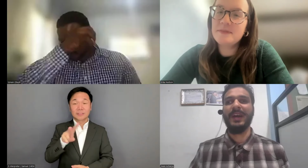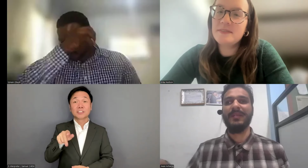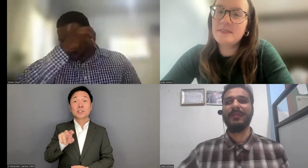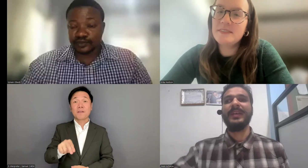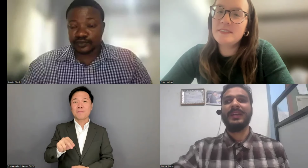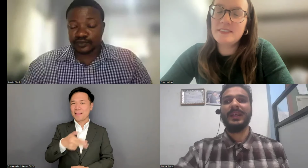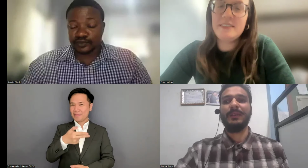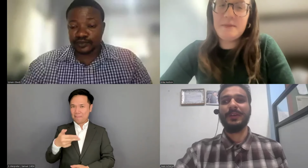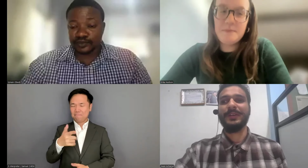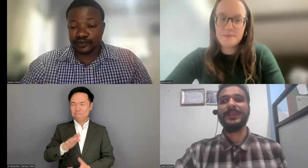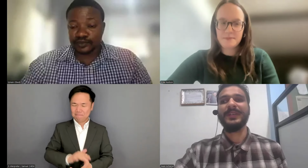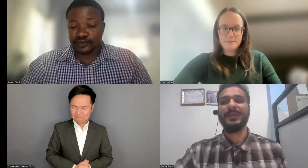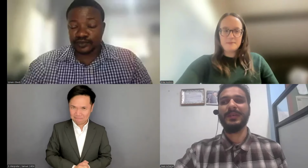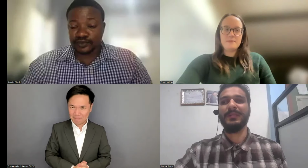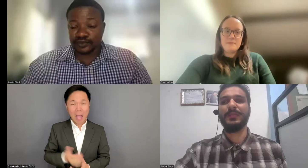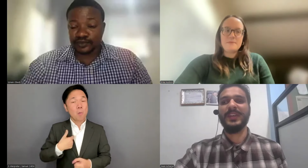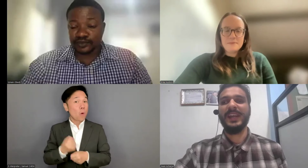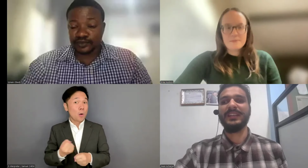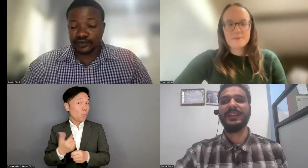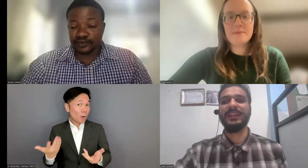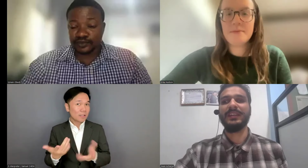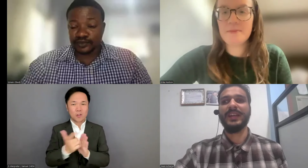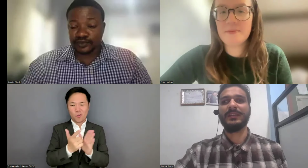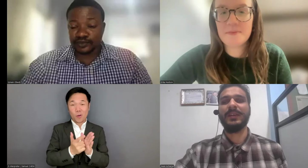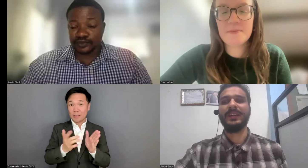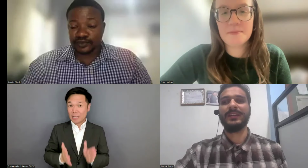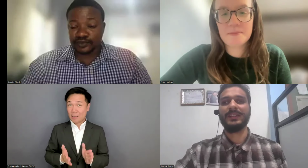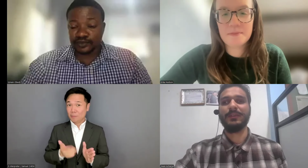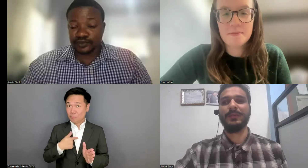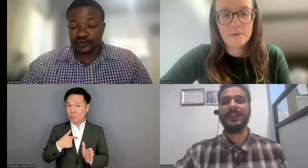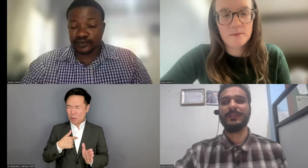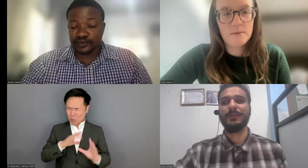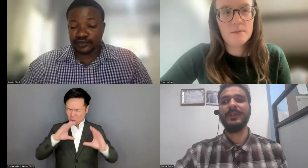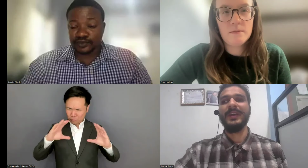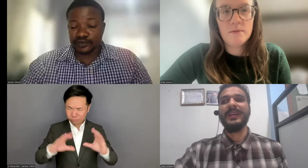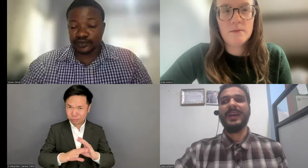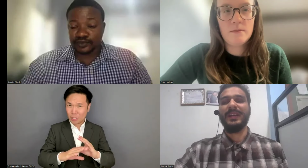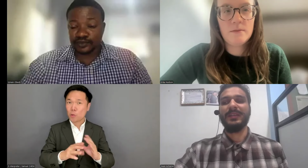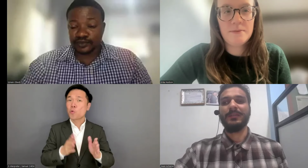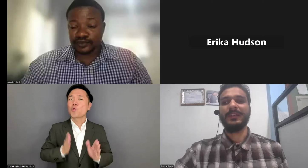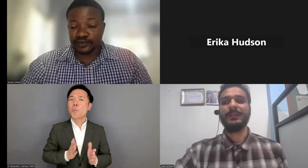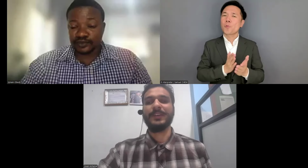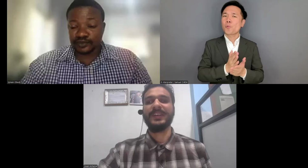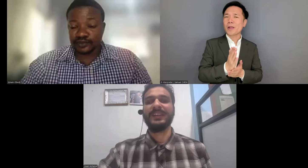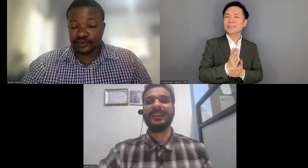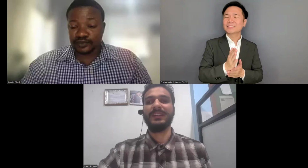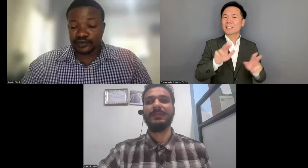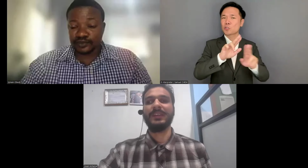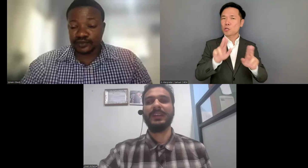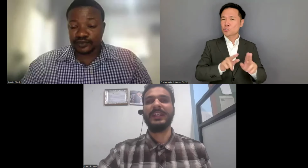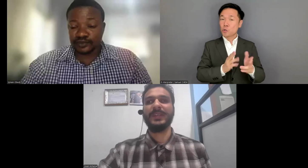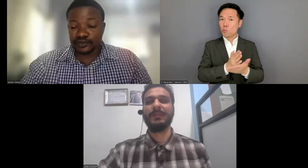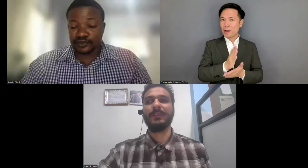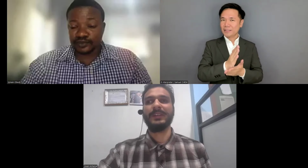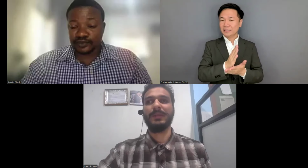introduced. So I'm a lawyer specializing in international law and international human rights law, أنا and currently محام working in the